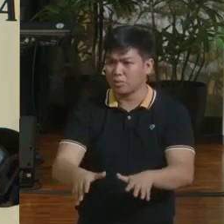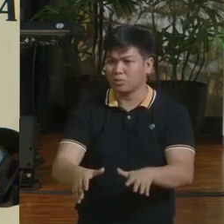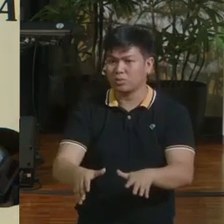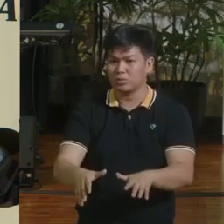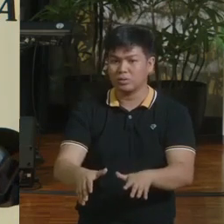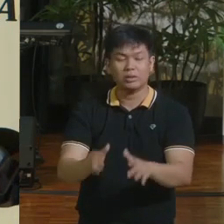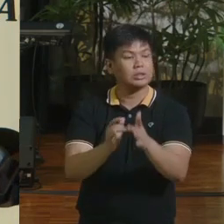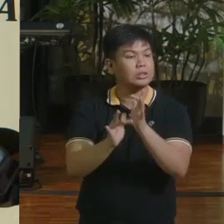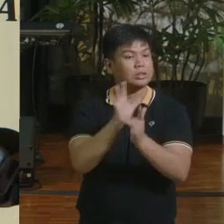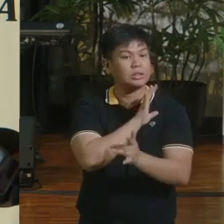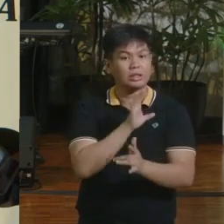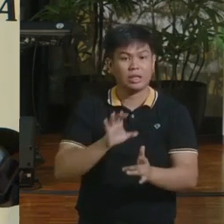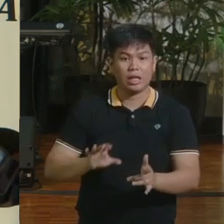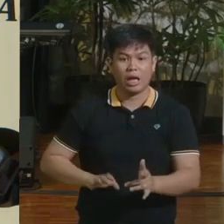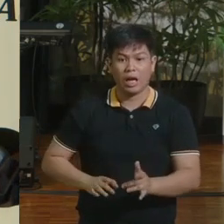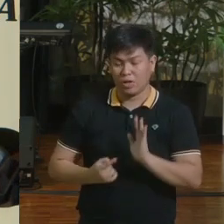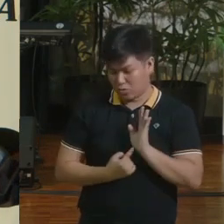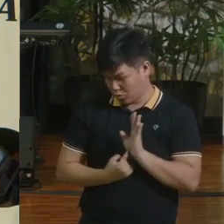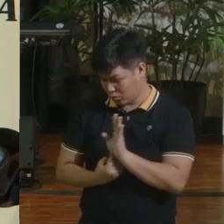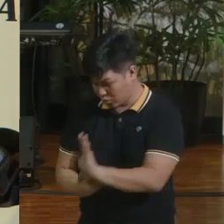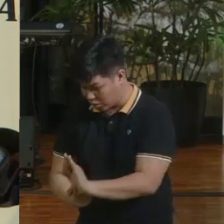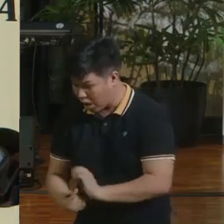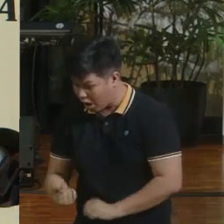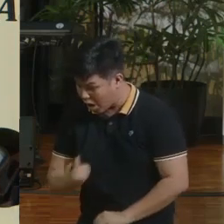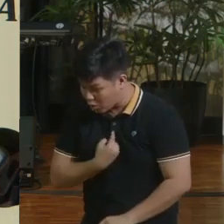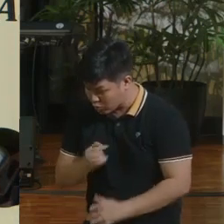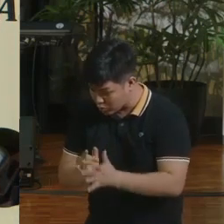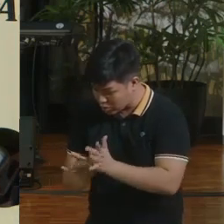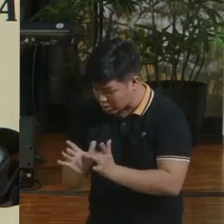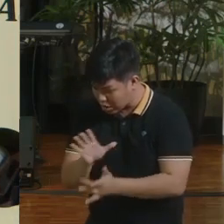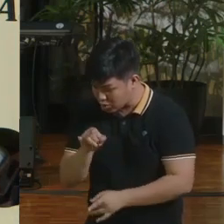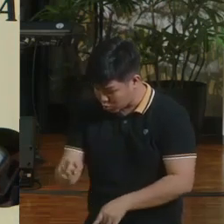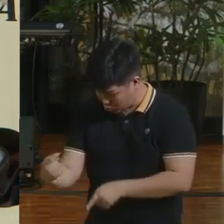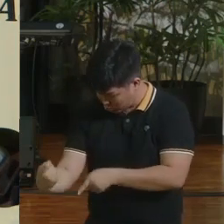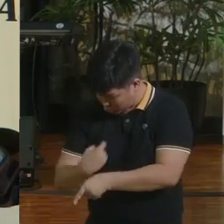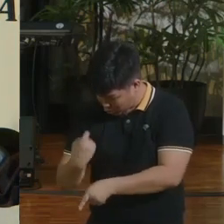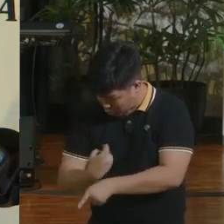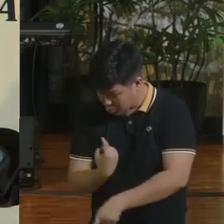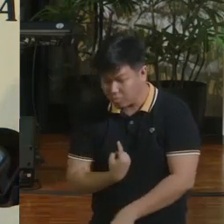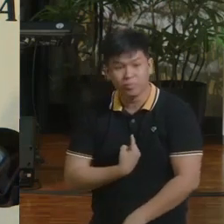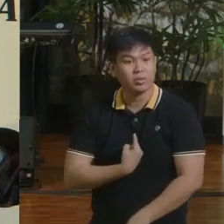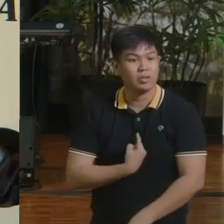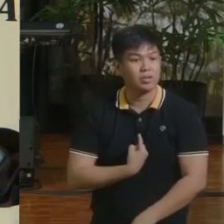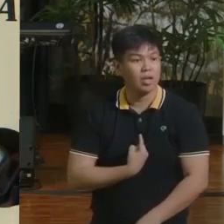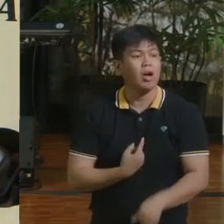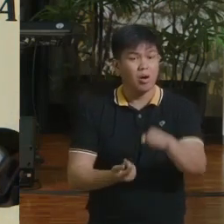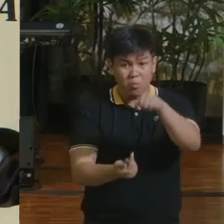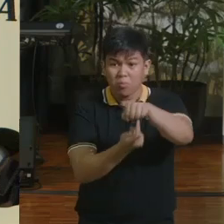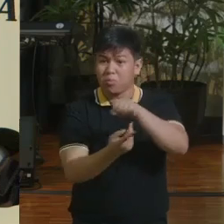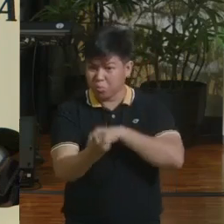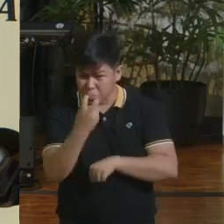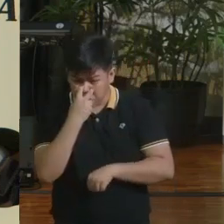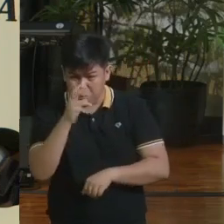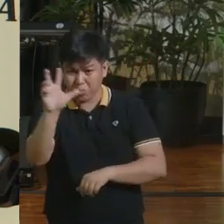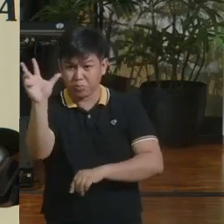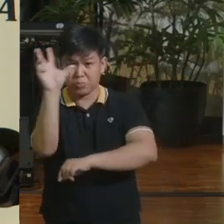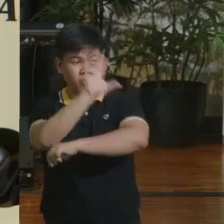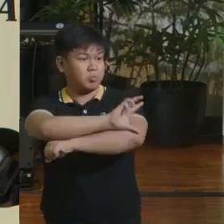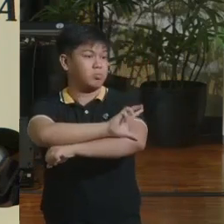yon, nagpakilala si Jesus sa kanya. Nabulag siya ng 3